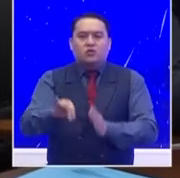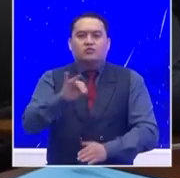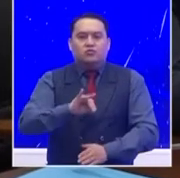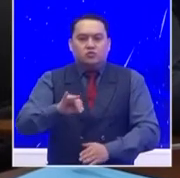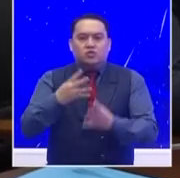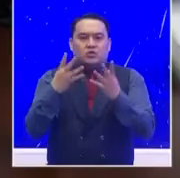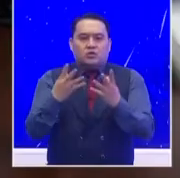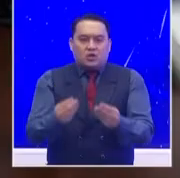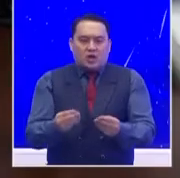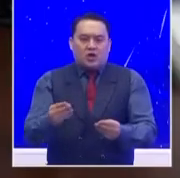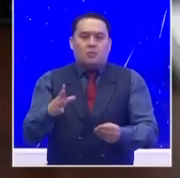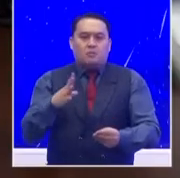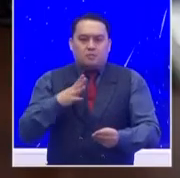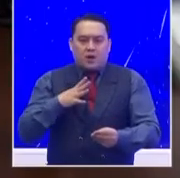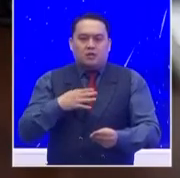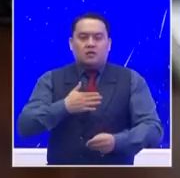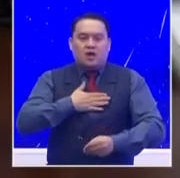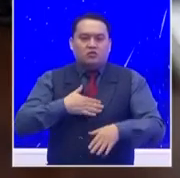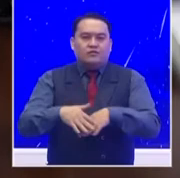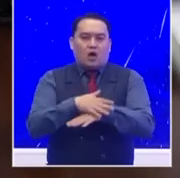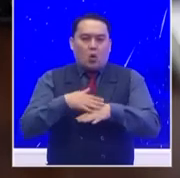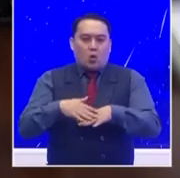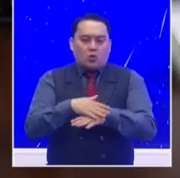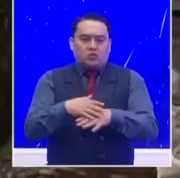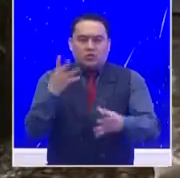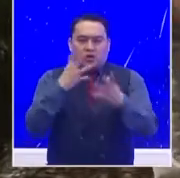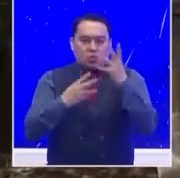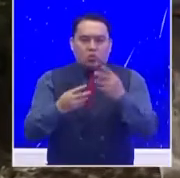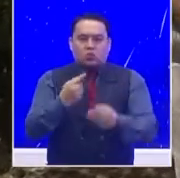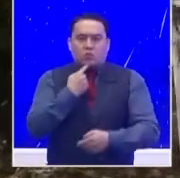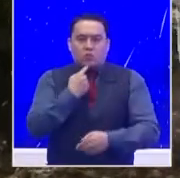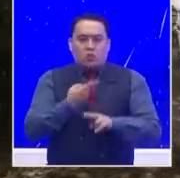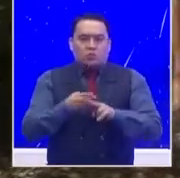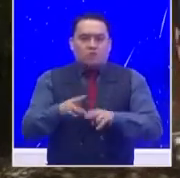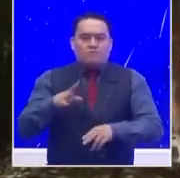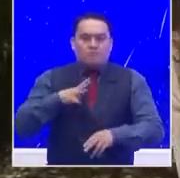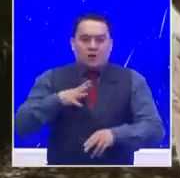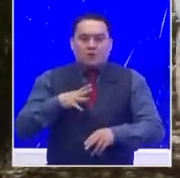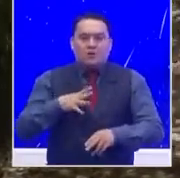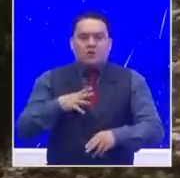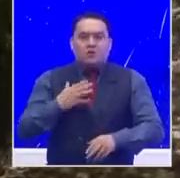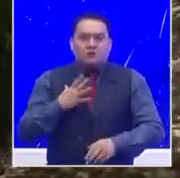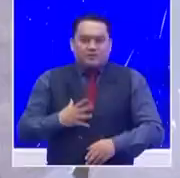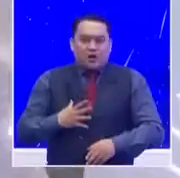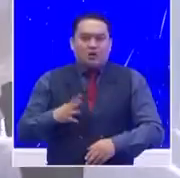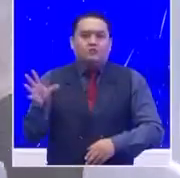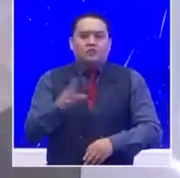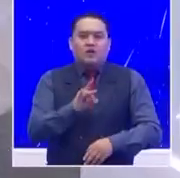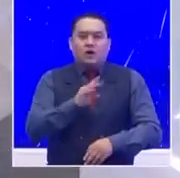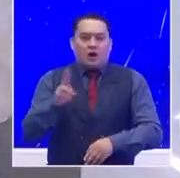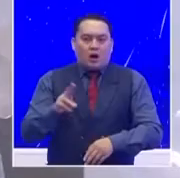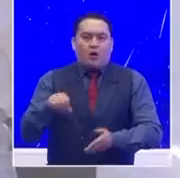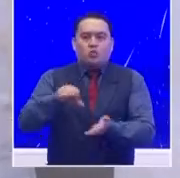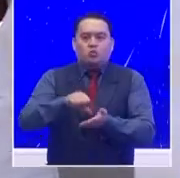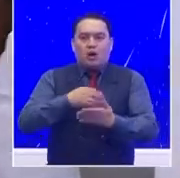день когда на долю нашего народа выпало серьезные испытания которое мы с честью выдержали вся республика приняла